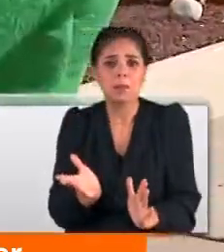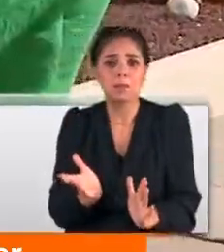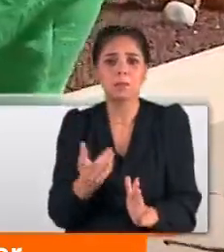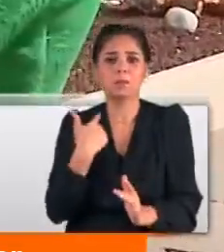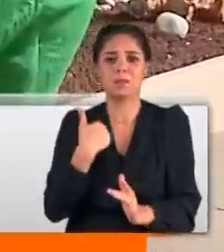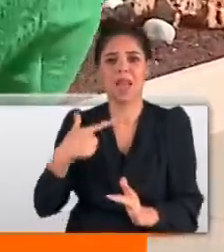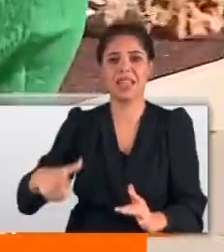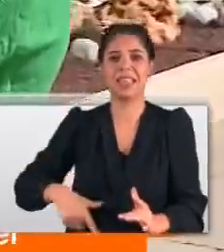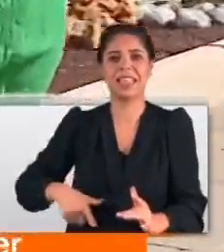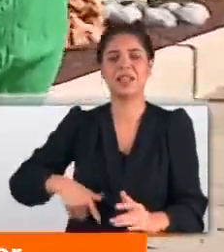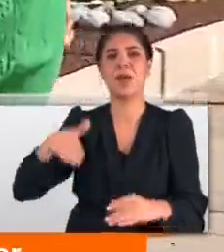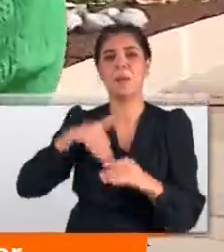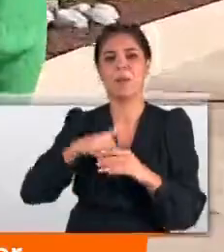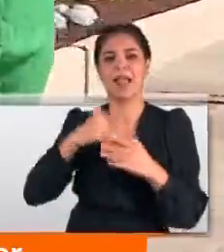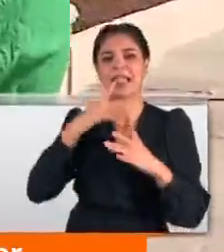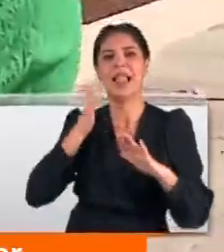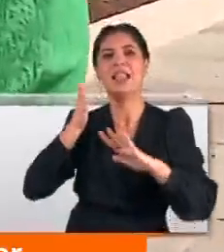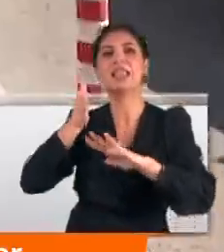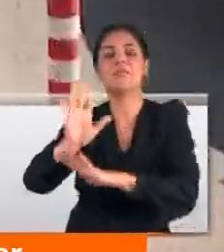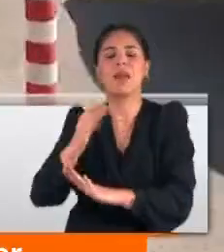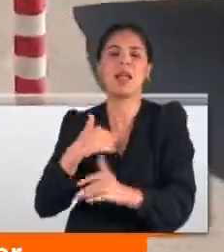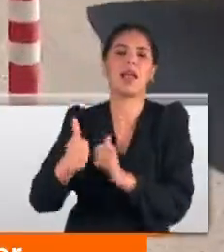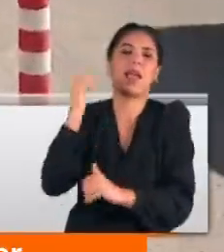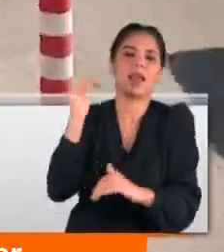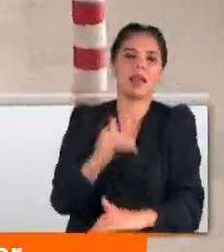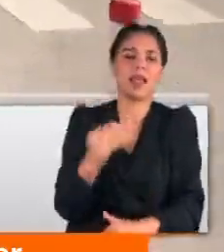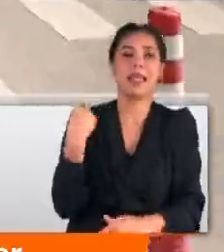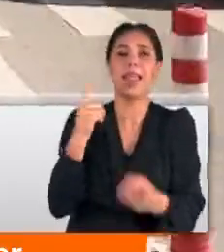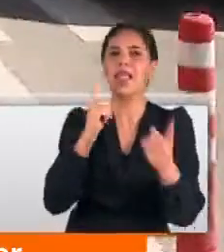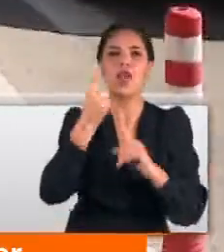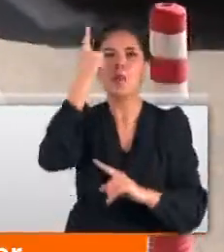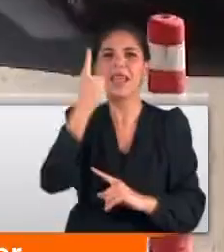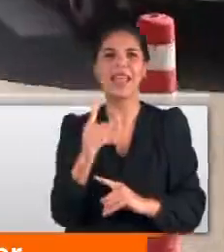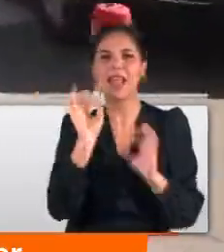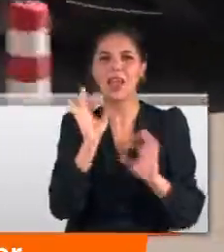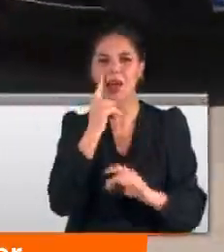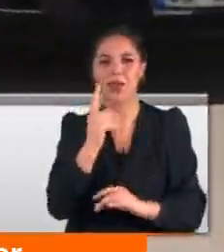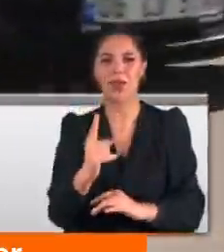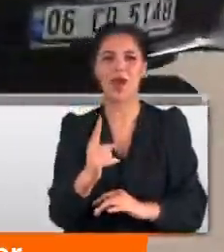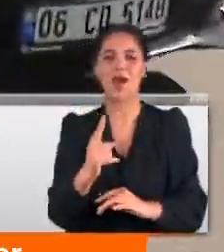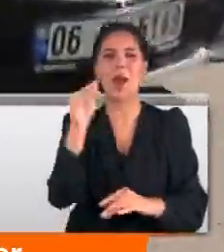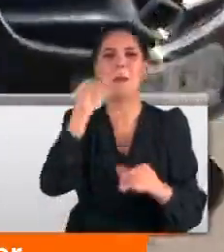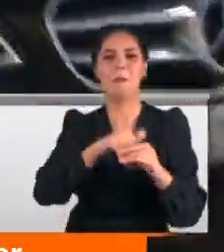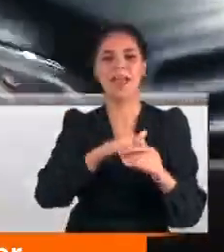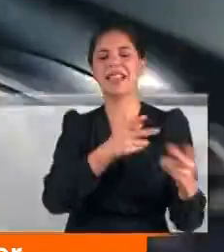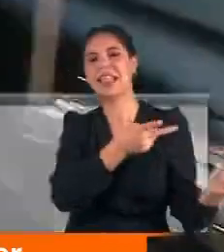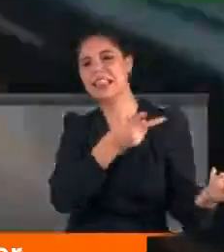Ben İzmir milletvekiliyim. Denize girmeden geri geldim. Yeni dönemin ilk gününde meclis bahçesi de oldukça hareketli.